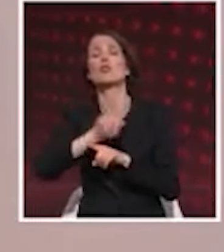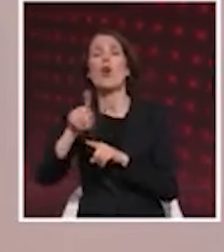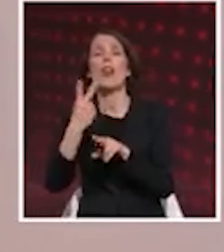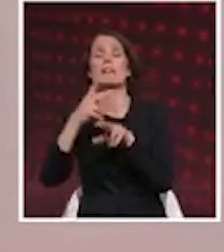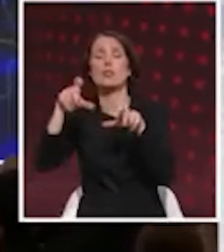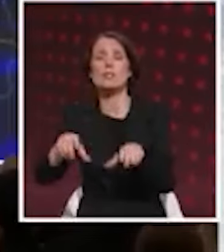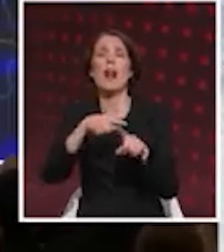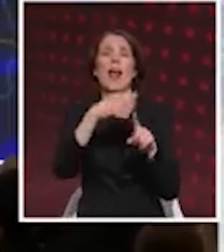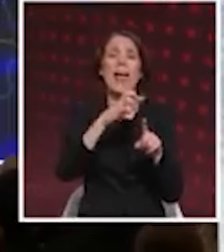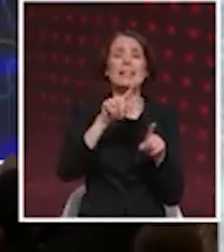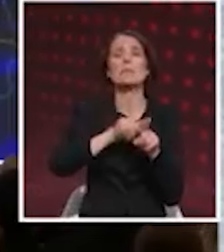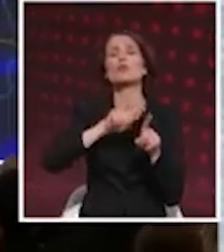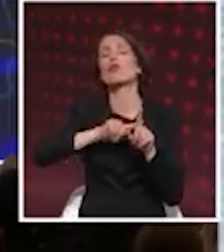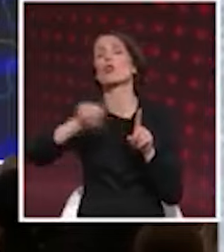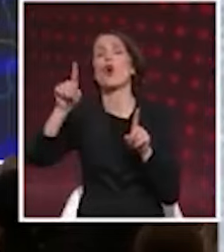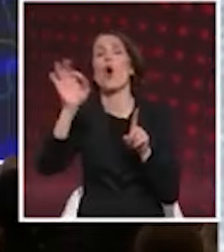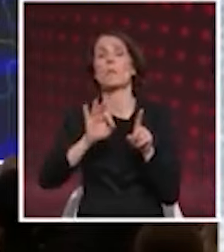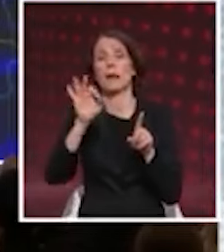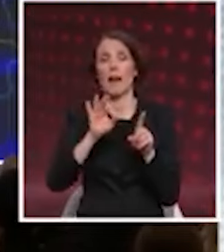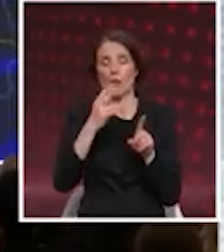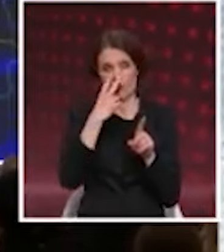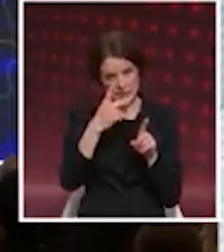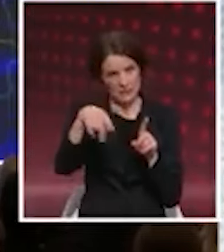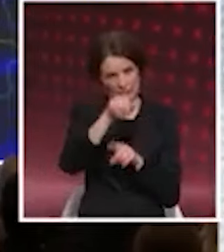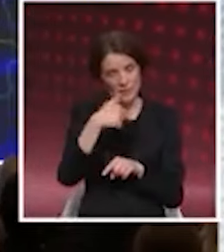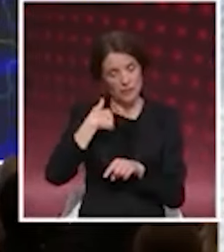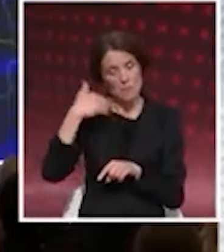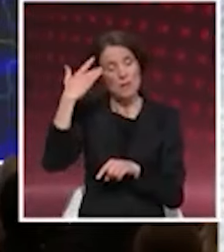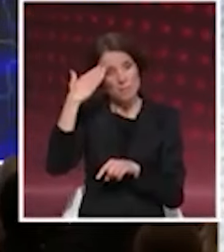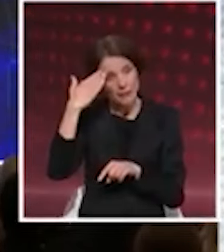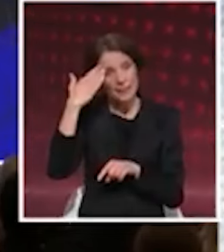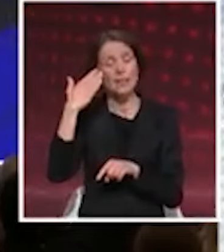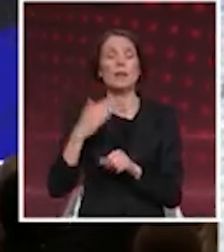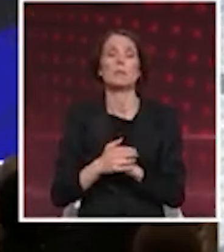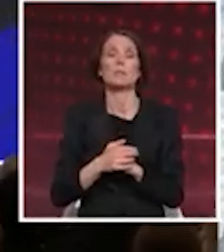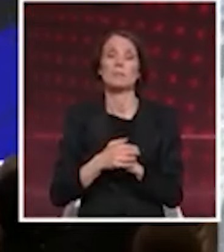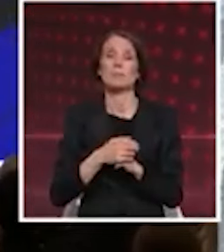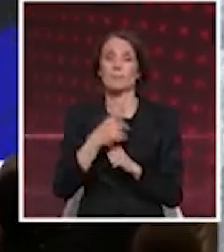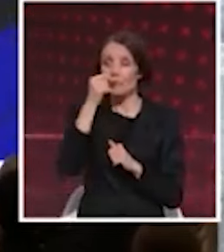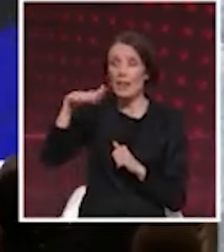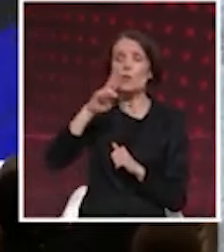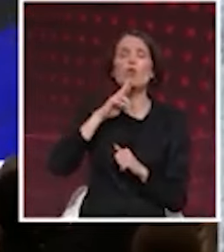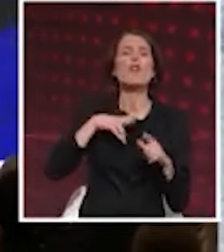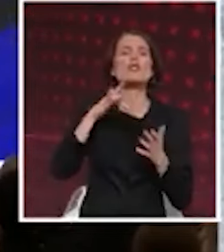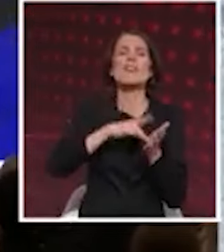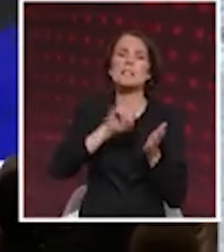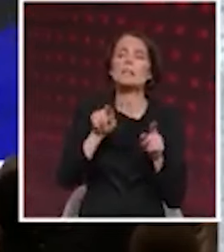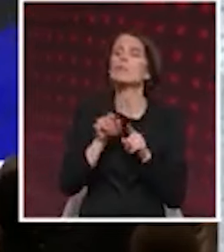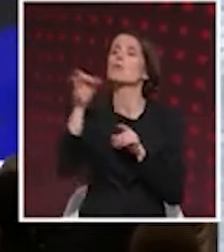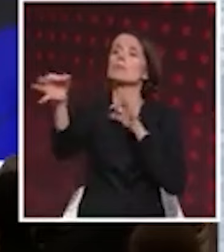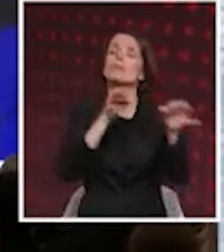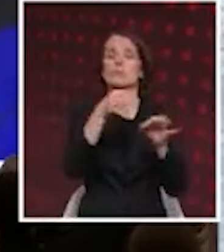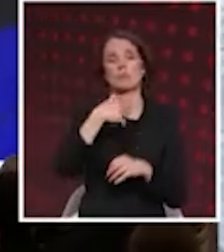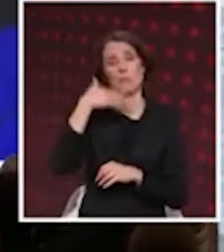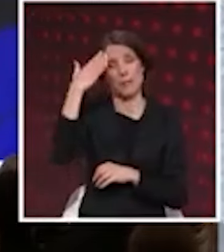ali i do Brenovca. Da vidite samo da brinemo upravo u skladu sa prvom tačkom i o ljudima koji žive ne samo u centru grada. Ovo je veoma